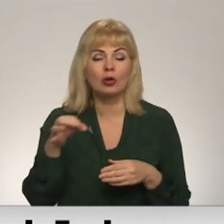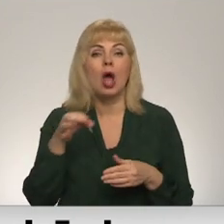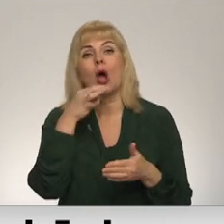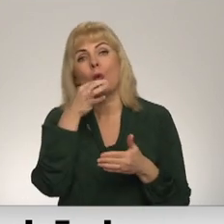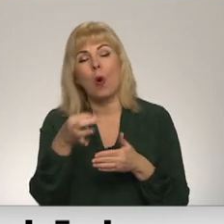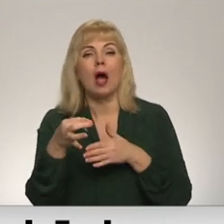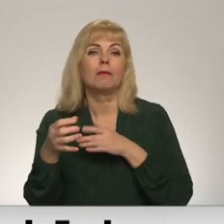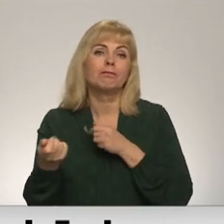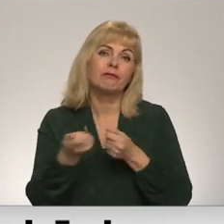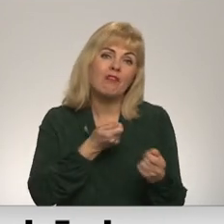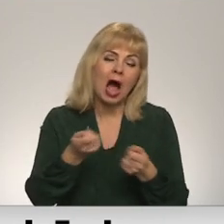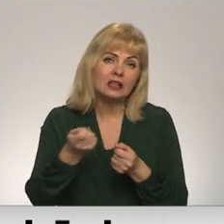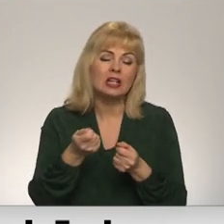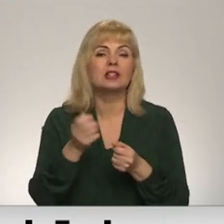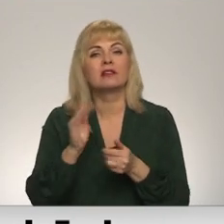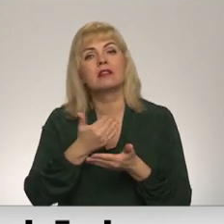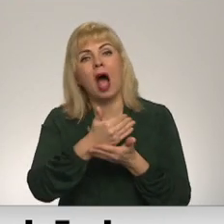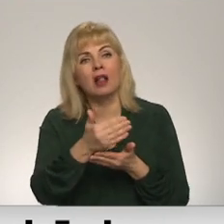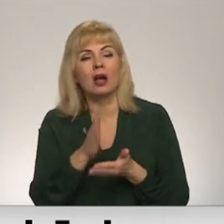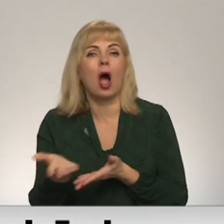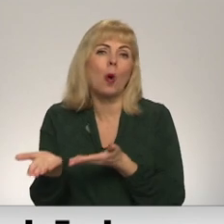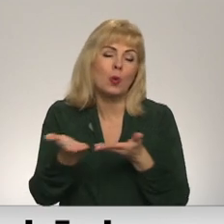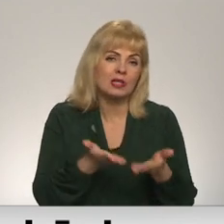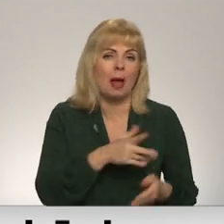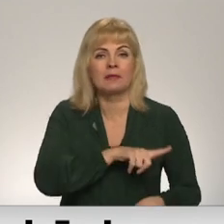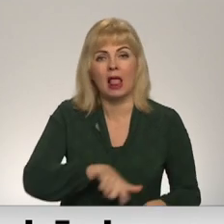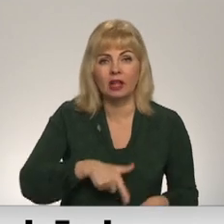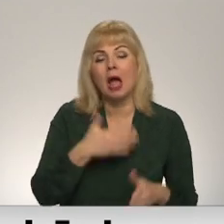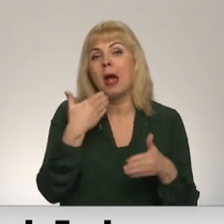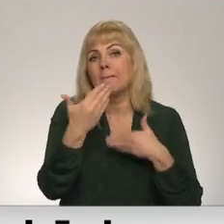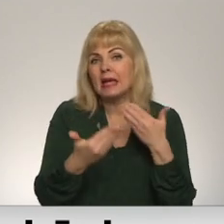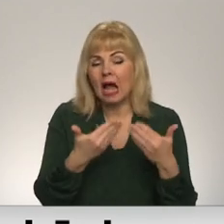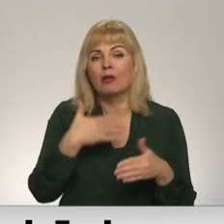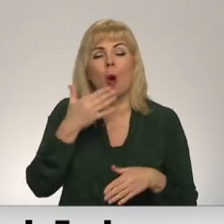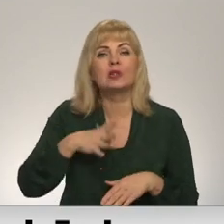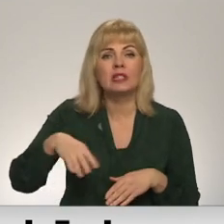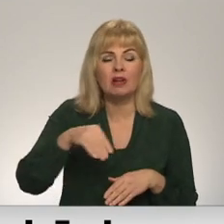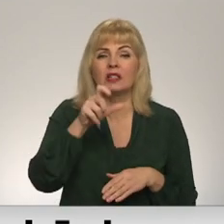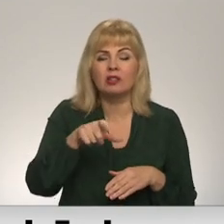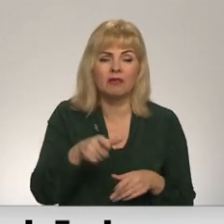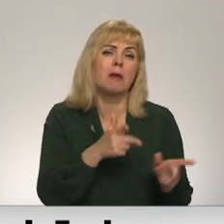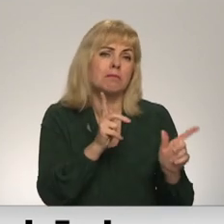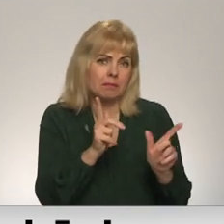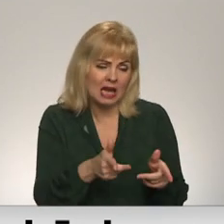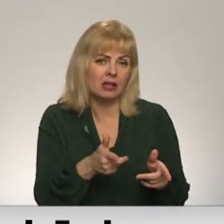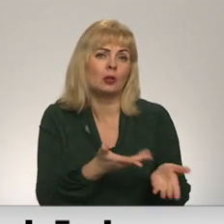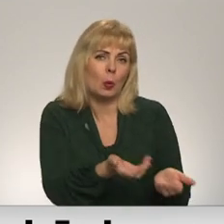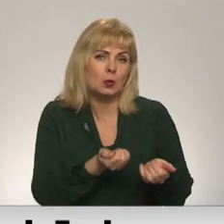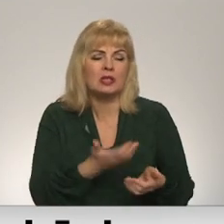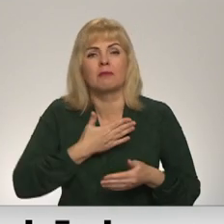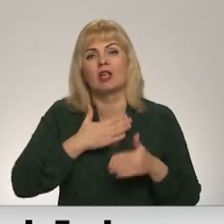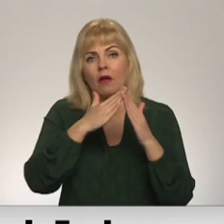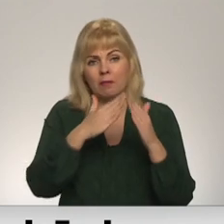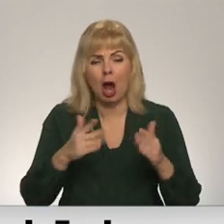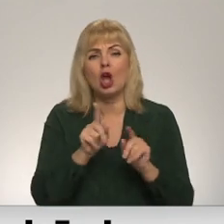tālāk viņu uzņemšanu Latvijā. Ir pieteikušies arī ļoti, ļoti daudz ģimenes, ļoti daudz cilvēku, kas ir gatavi uzņemt pie sevis mājās. Tāpat arī ir